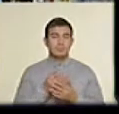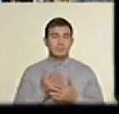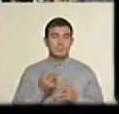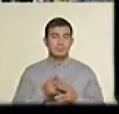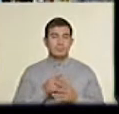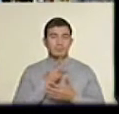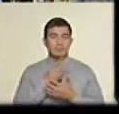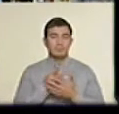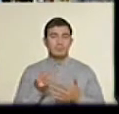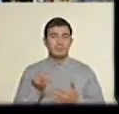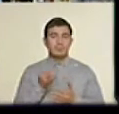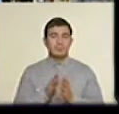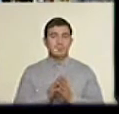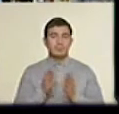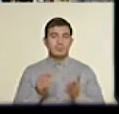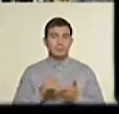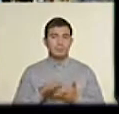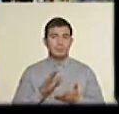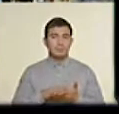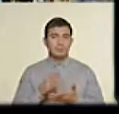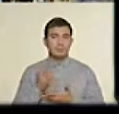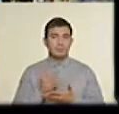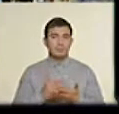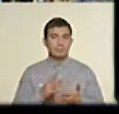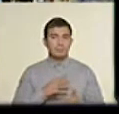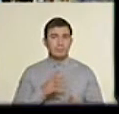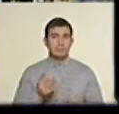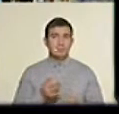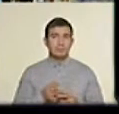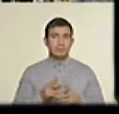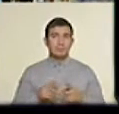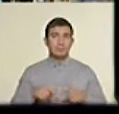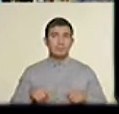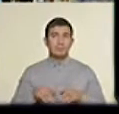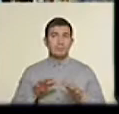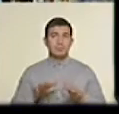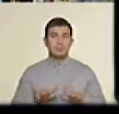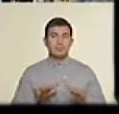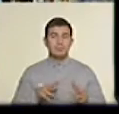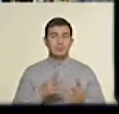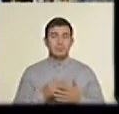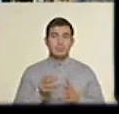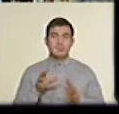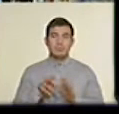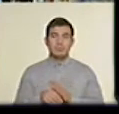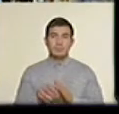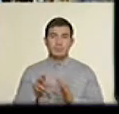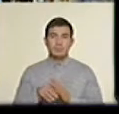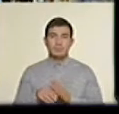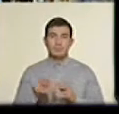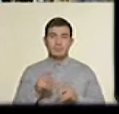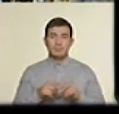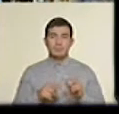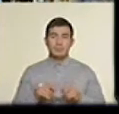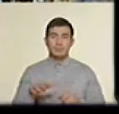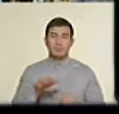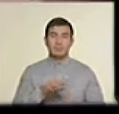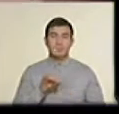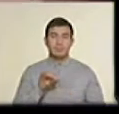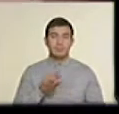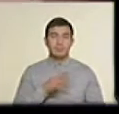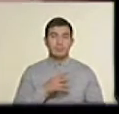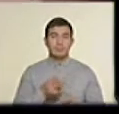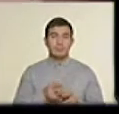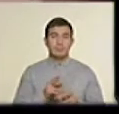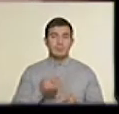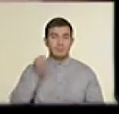obyektlari ro'yxatiga kiritilgan va mana shu madaniy meros obyektlariga kiritilgan mamlakatimizdagi tarixiy me'moriy